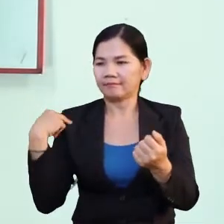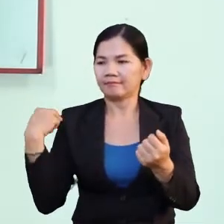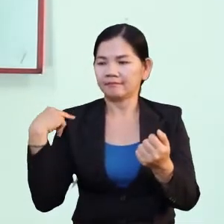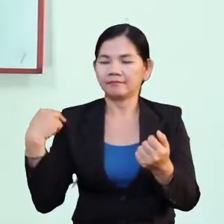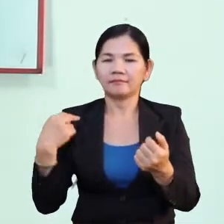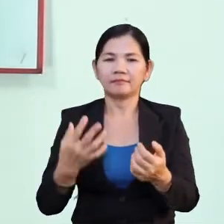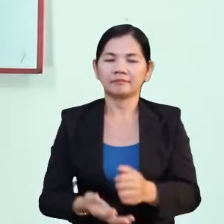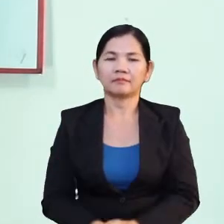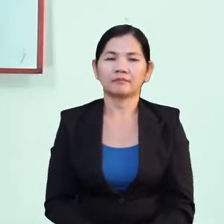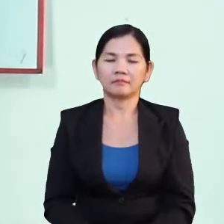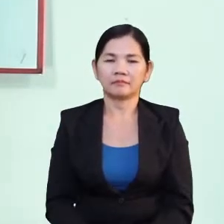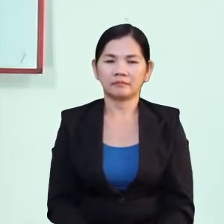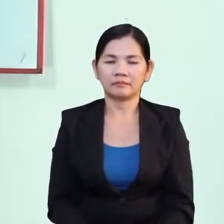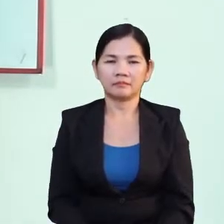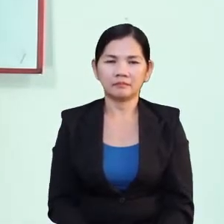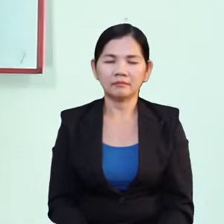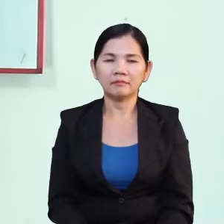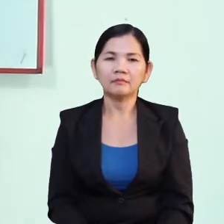ចមើល